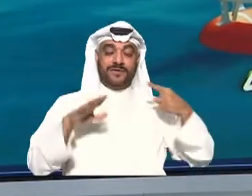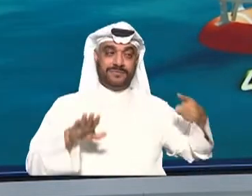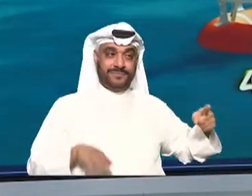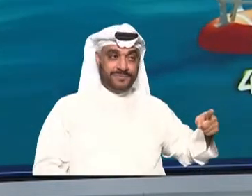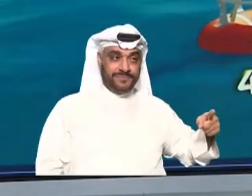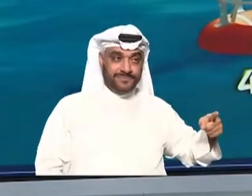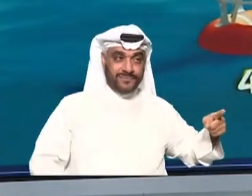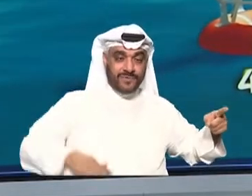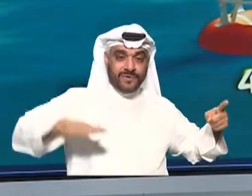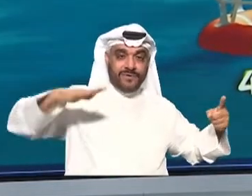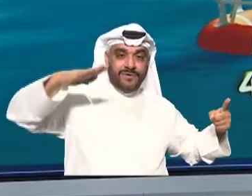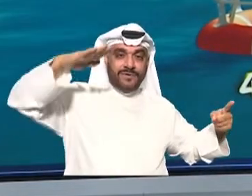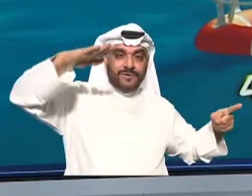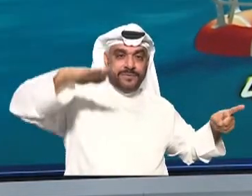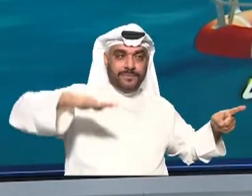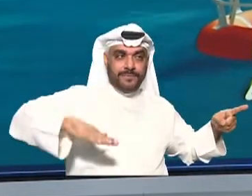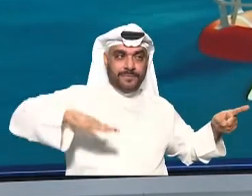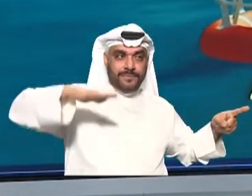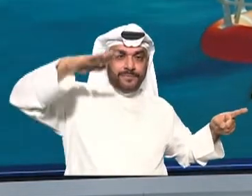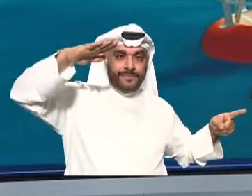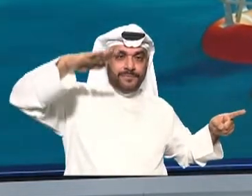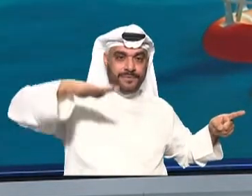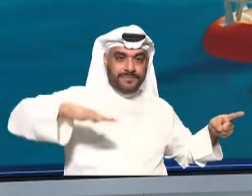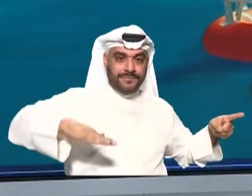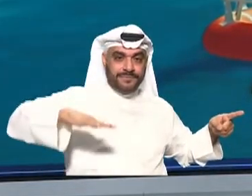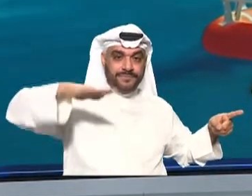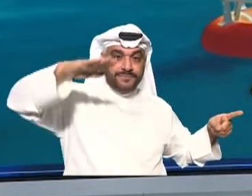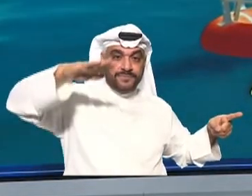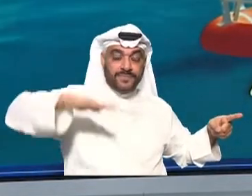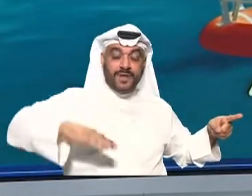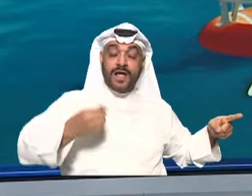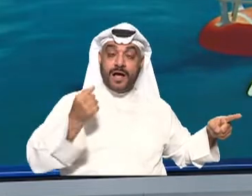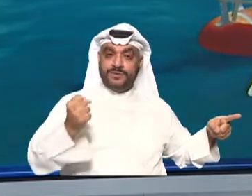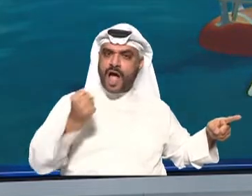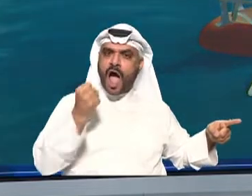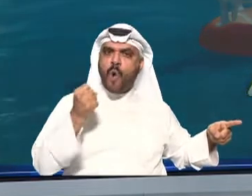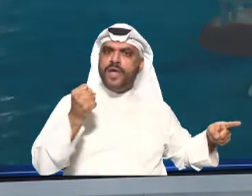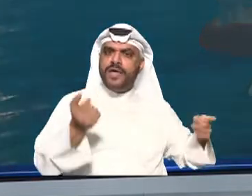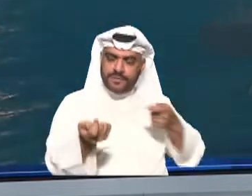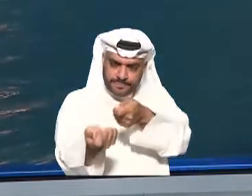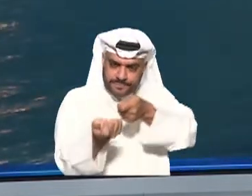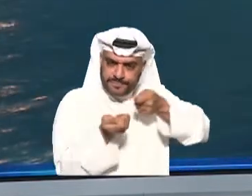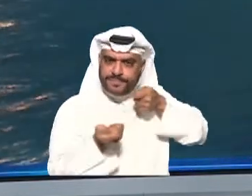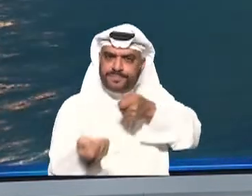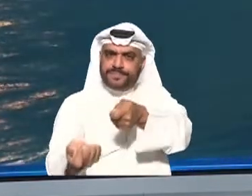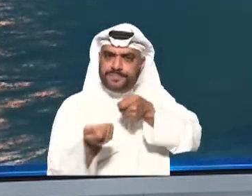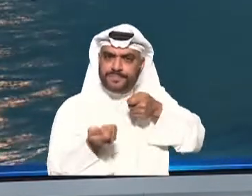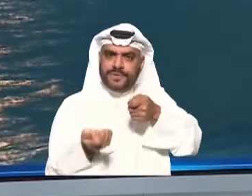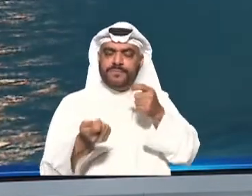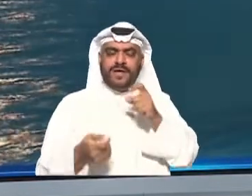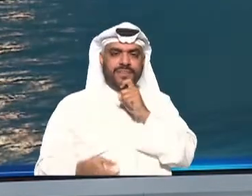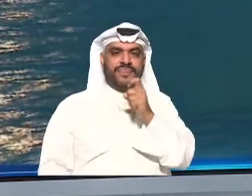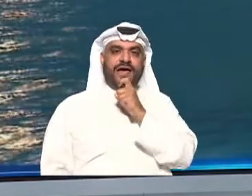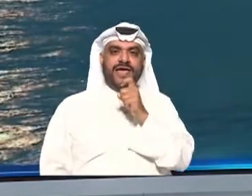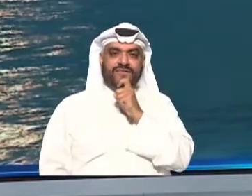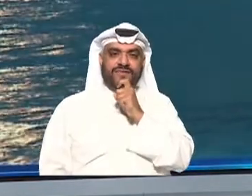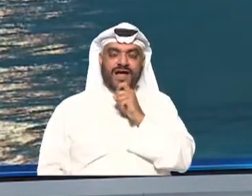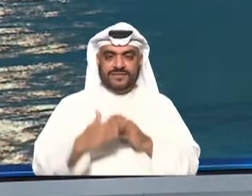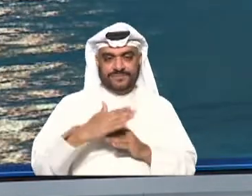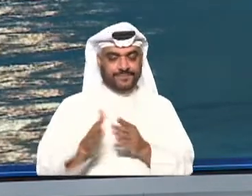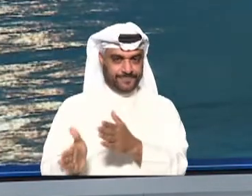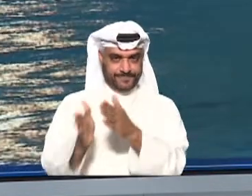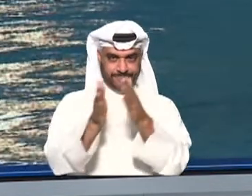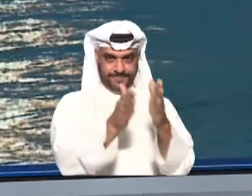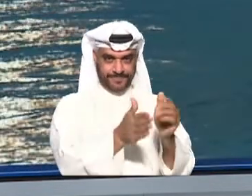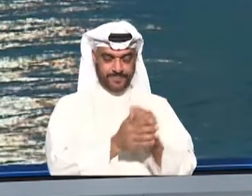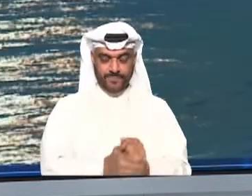ما بين 1 إلى 4 أقدام. التيارات المائية لا تزال قوية في فترات ضعيفة في فترات الفساد.